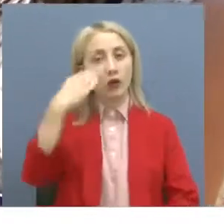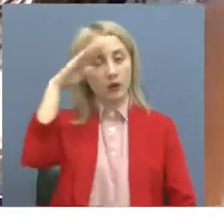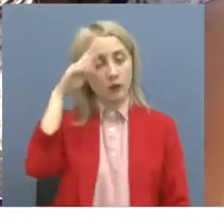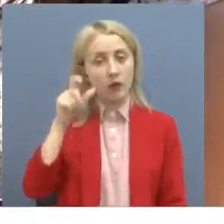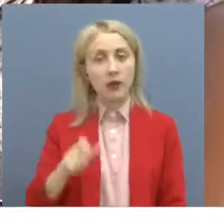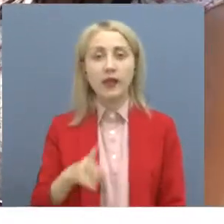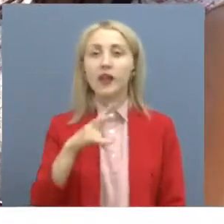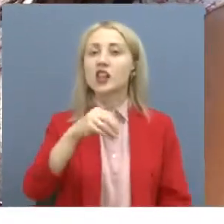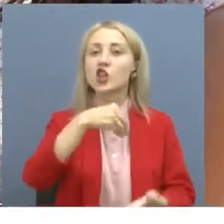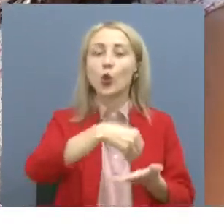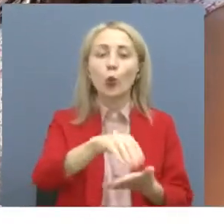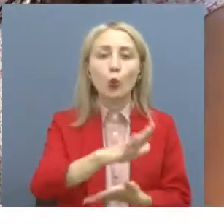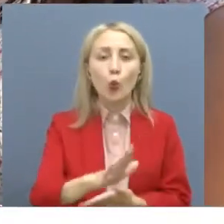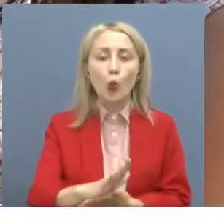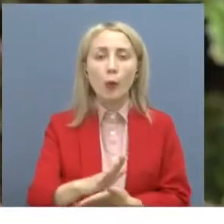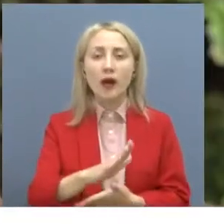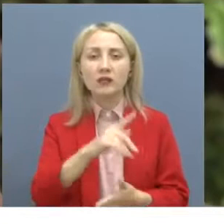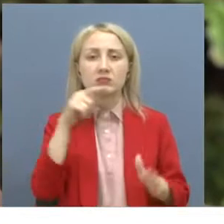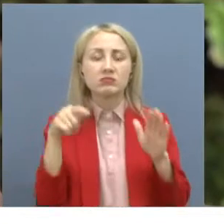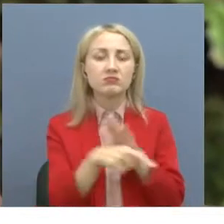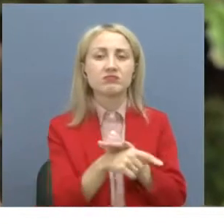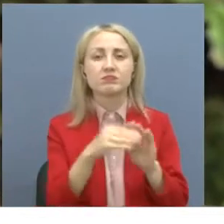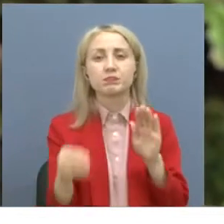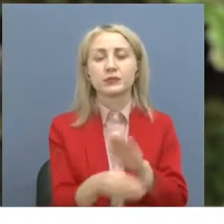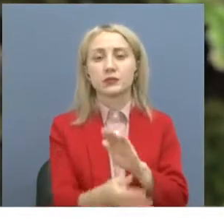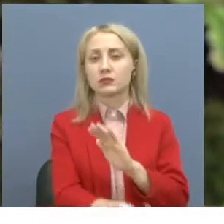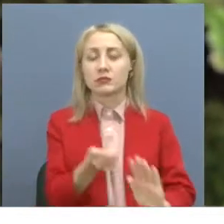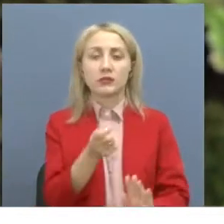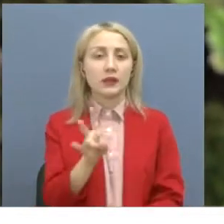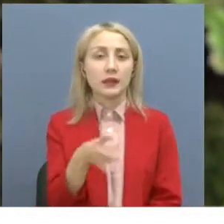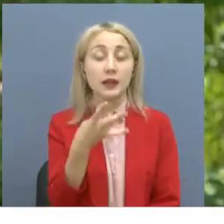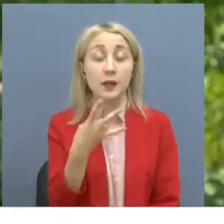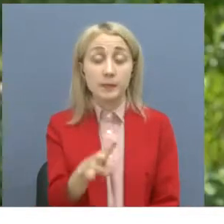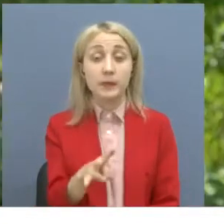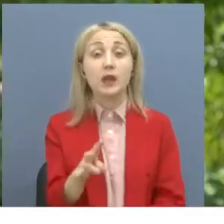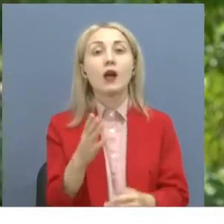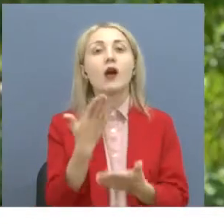қажет. 5 тонна қауіпті сусының көбі түрлі сауда нүктелеріне тарап та үлгерді.